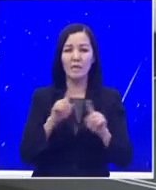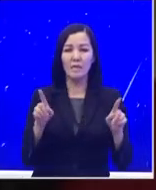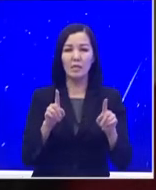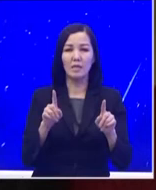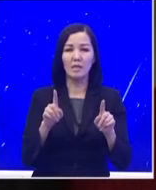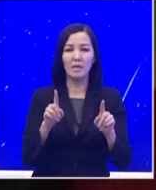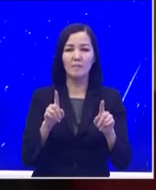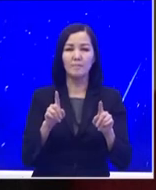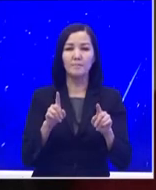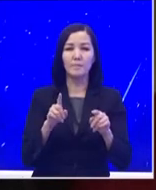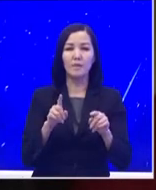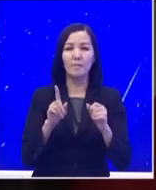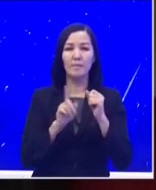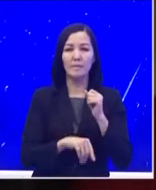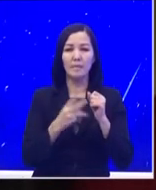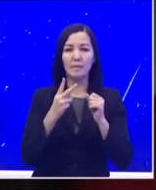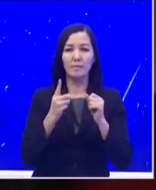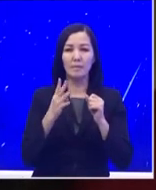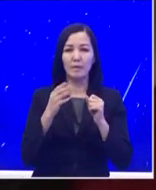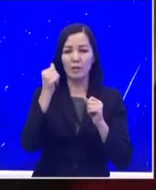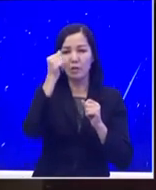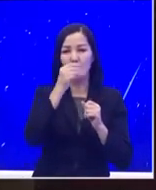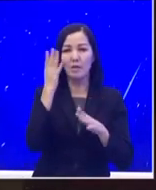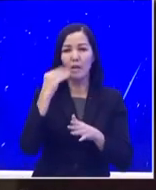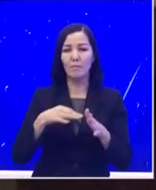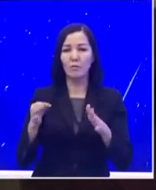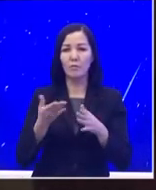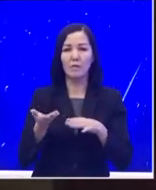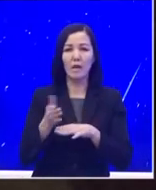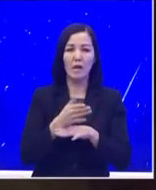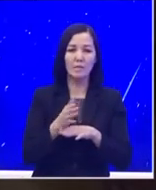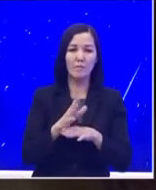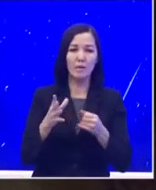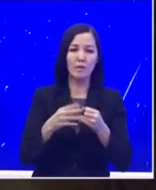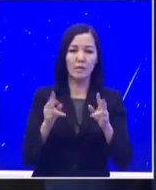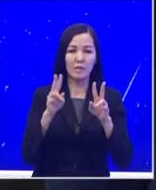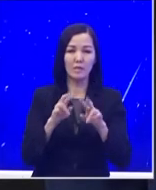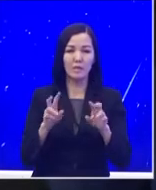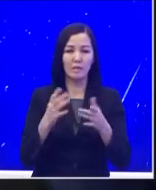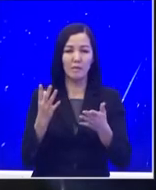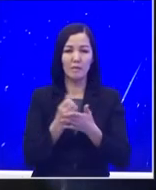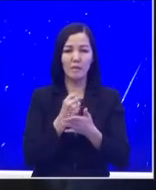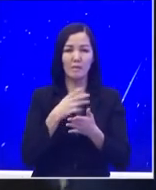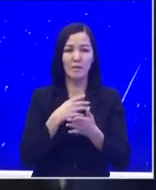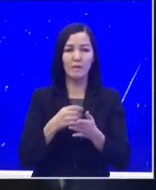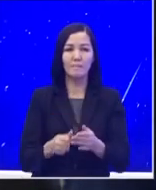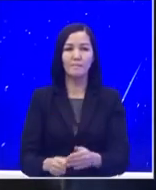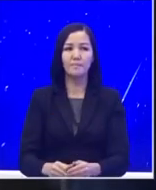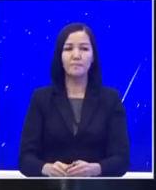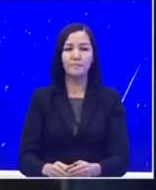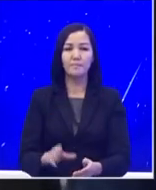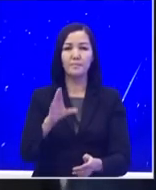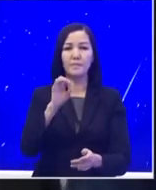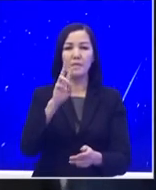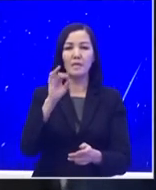бірден бір жәдігерлер. Соңғы бірнеше жылда Алматы облысында жүргізілген қазба жұмыстар барысында табылған. 2019 жылы Есік мемлекеттік тарихи